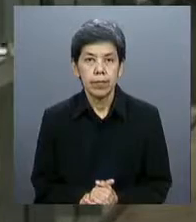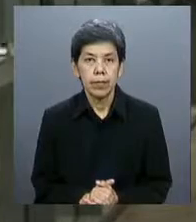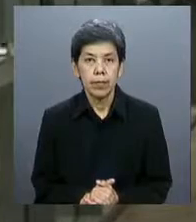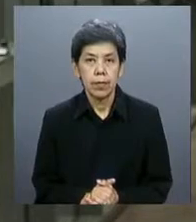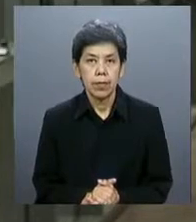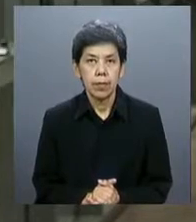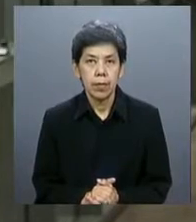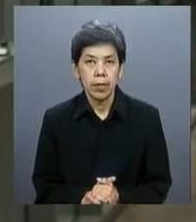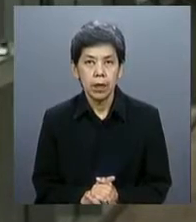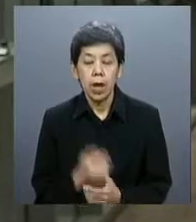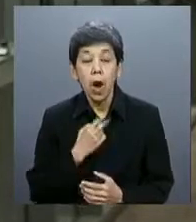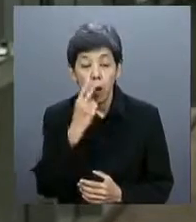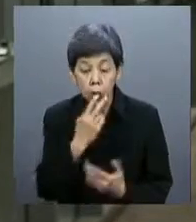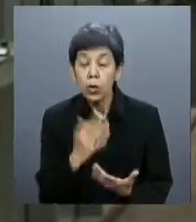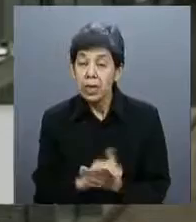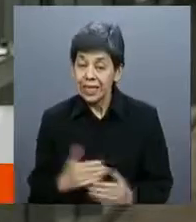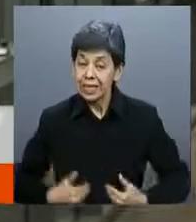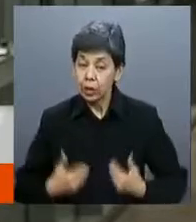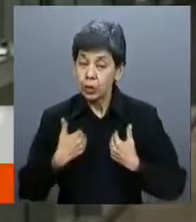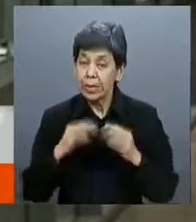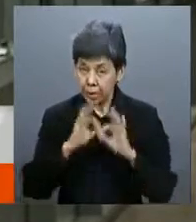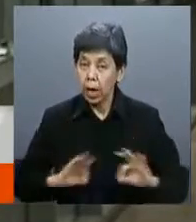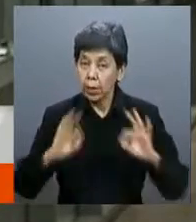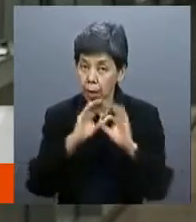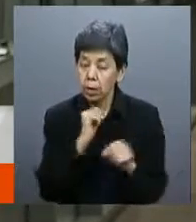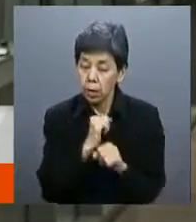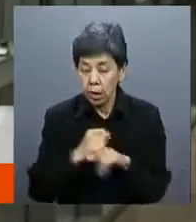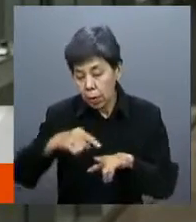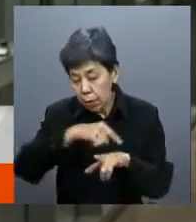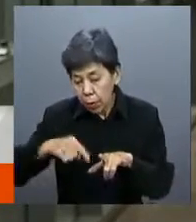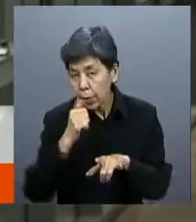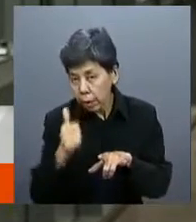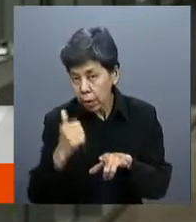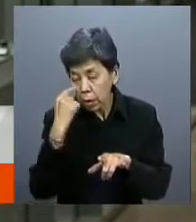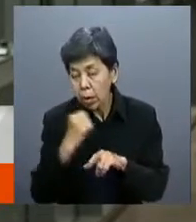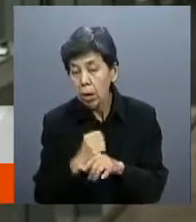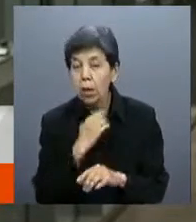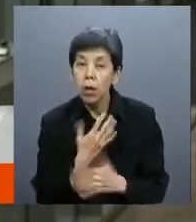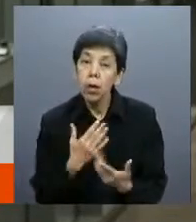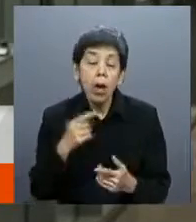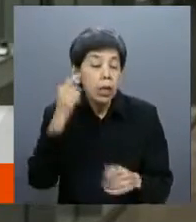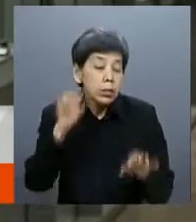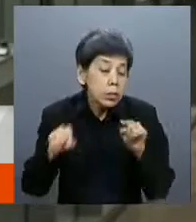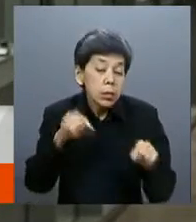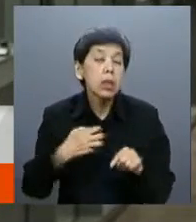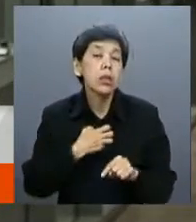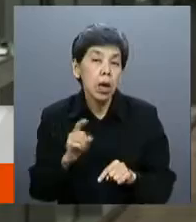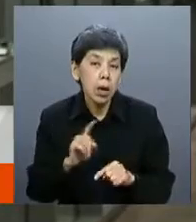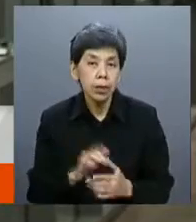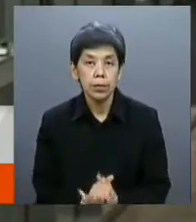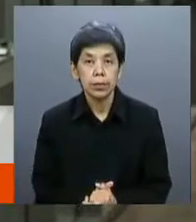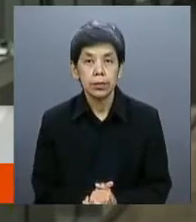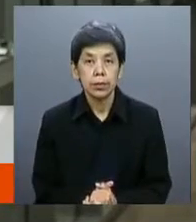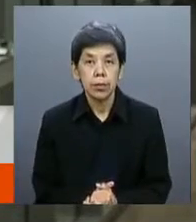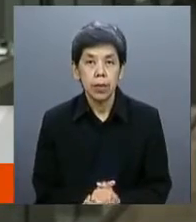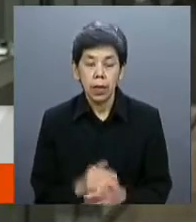ความปลอดภัยความปลอดภัยหรือไม่ปลอดภัยคุณจะเลือกอย่างไหน